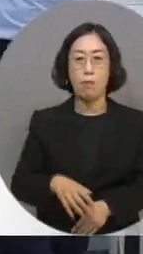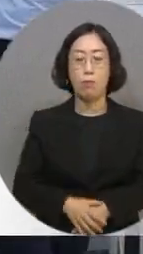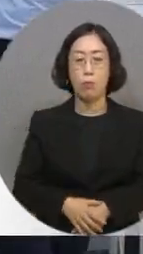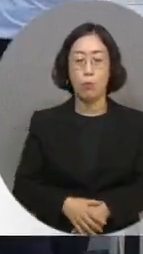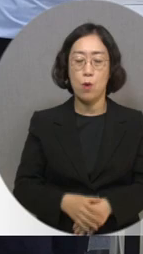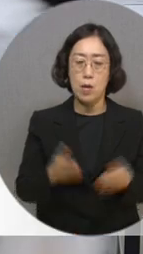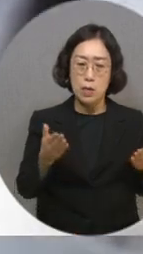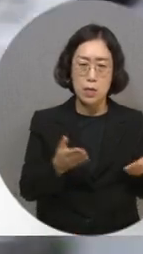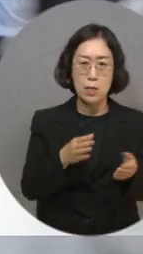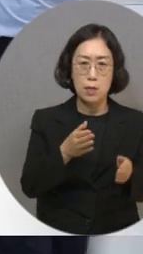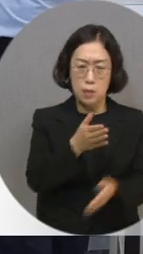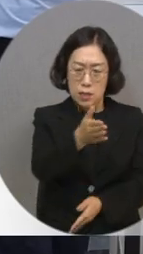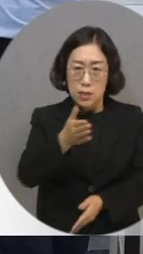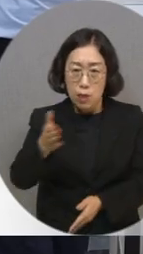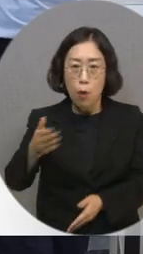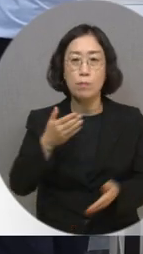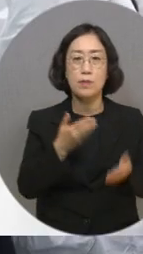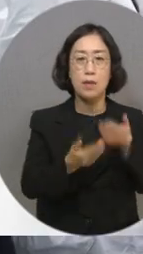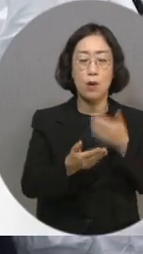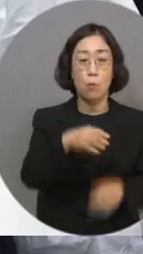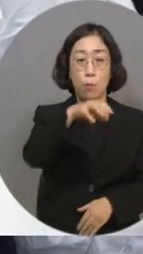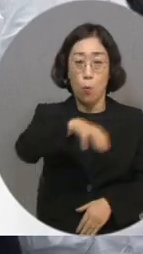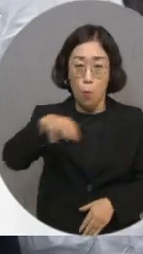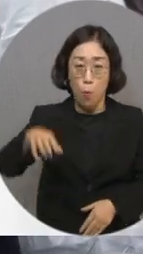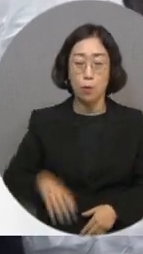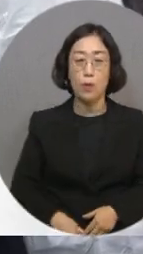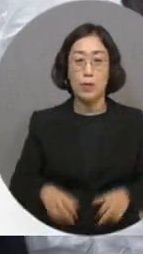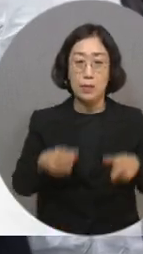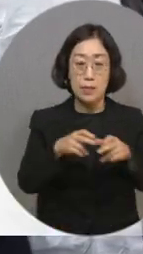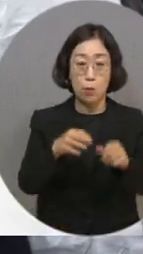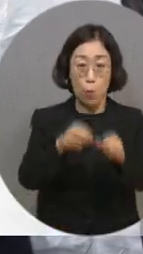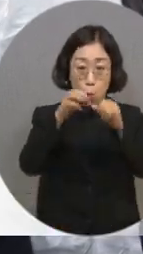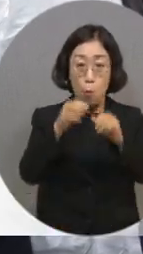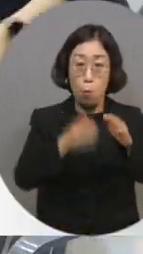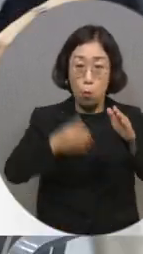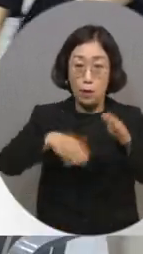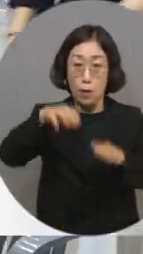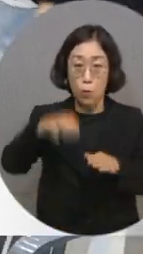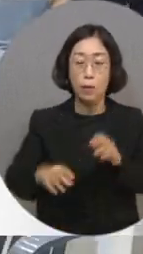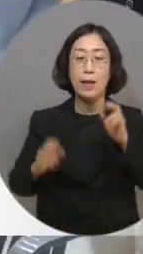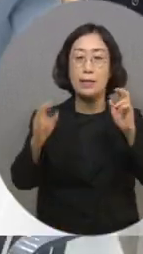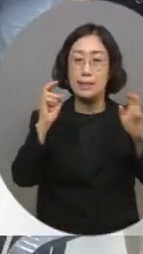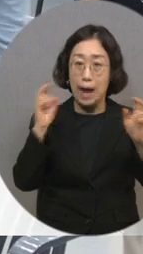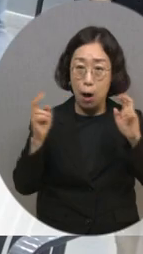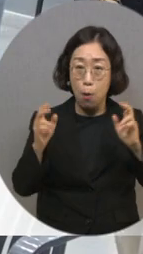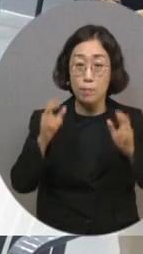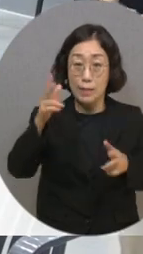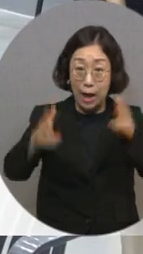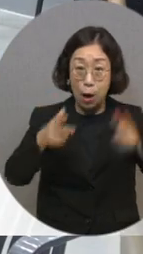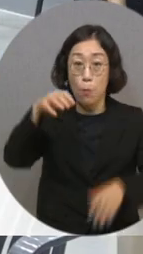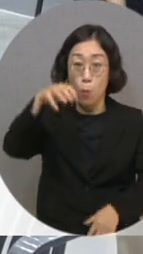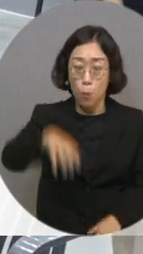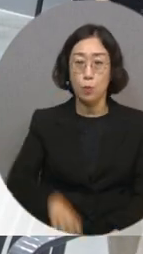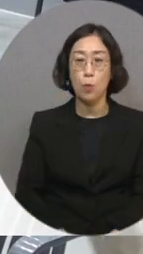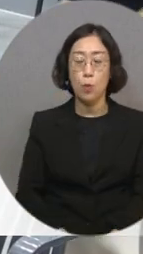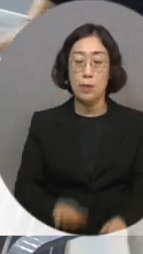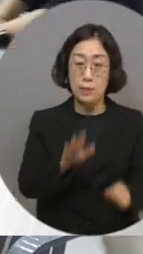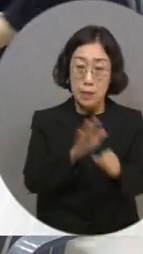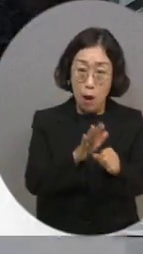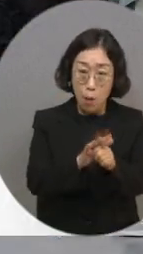직접 알아볼 수 있는 직업 체험관, 장애인 고용공단 사업, 중증장애인 직업재활 지원